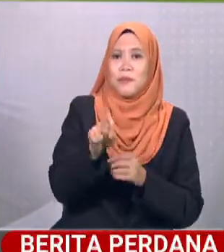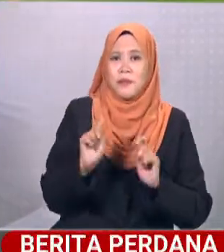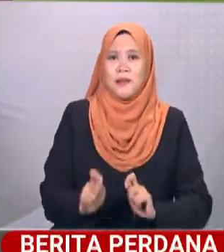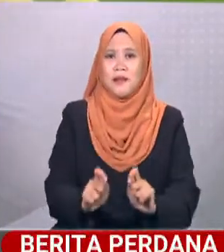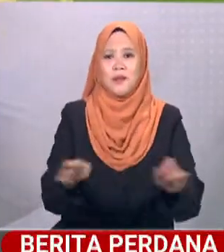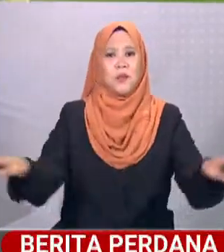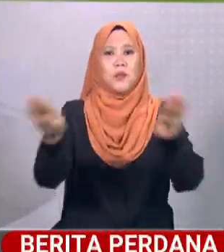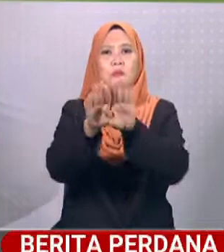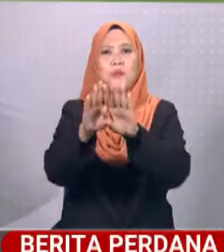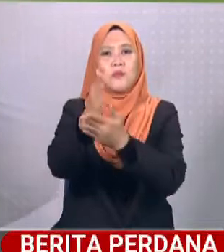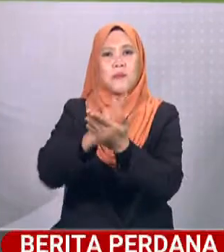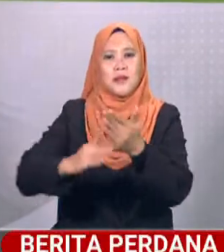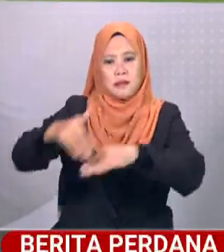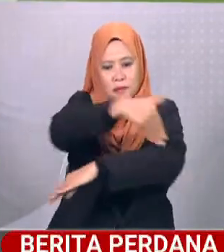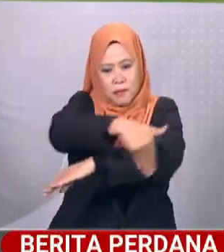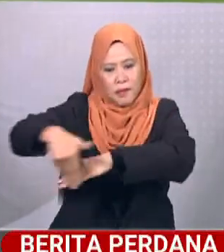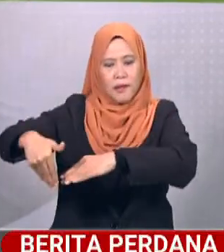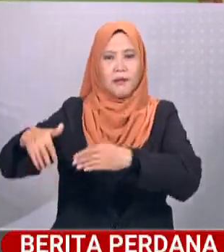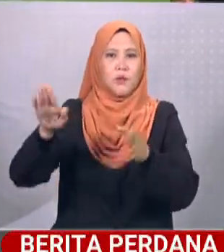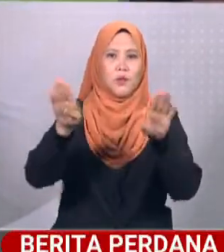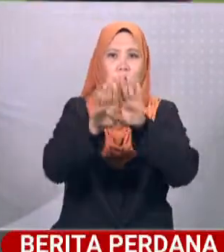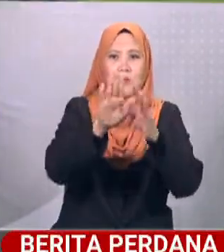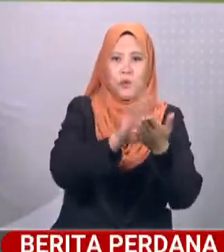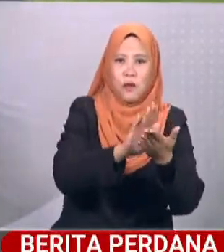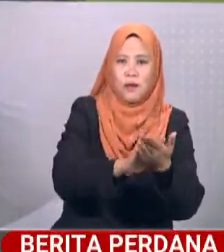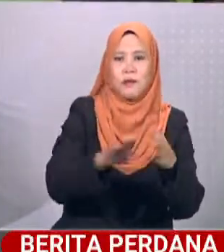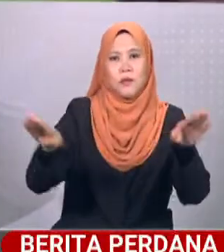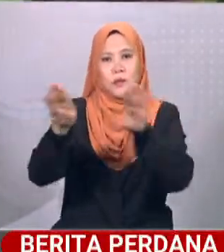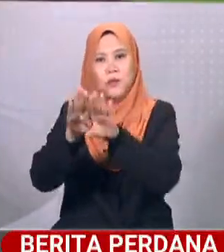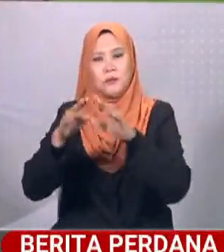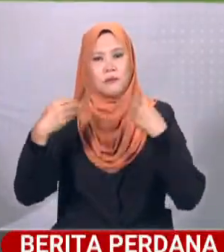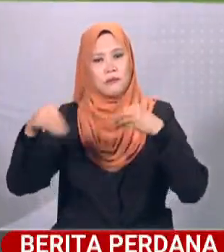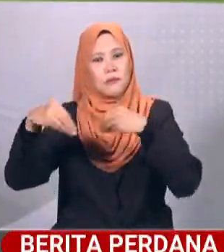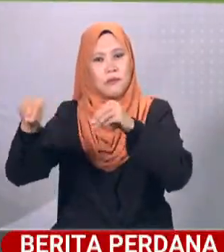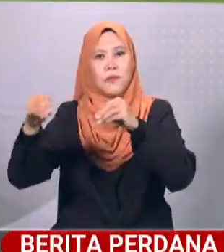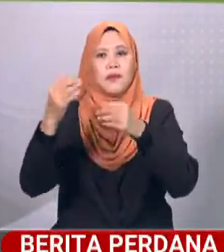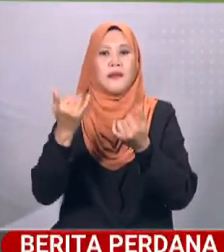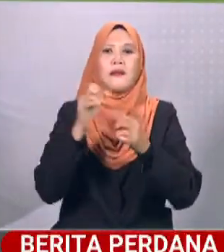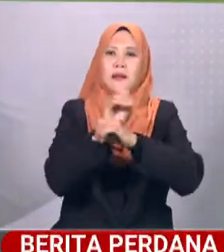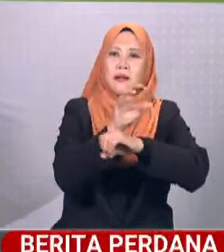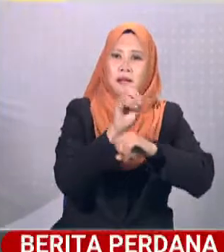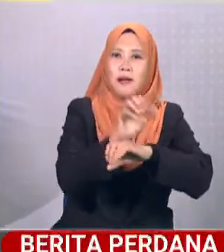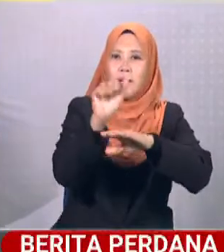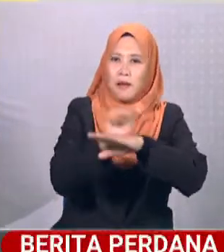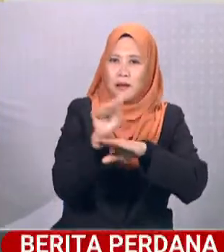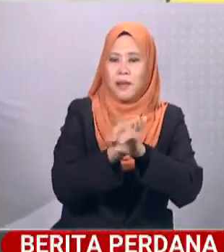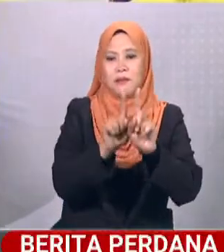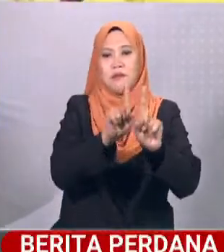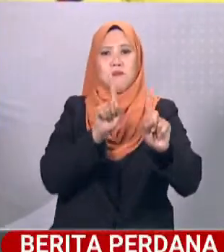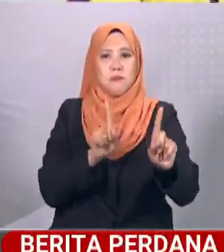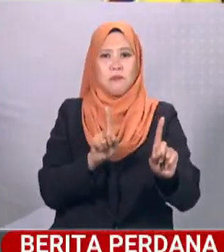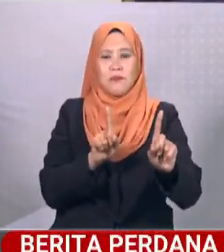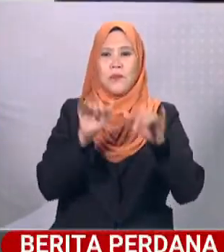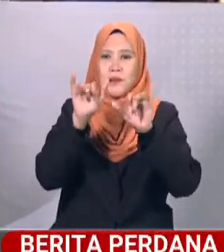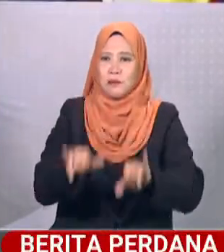untuk menutup sebahagian sempadan, menutup sekolah dan pasaraya serta menasihatkan penduduk untuk mengamalkan penjarakan sosial